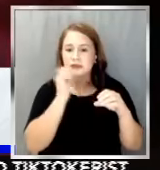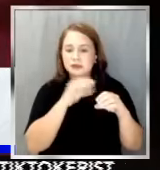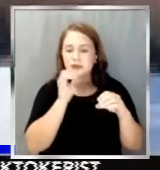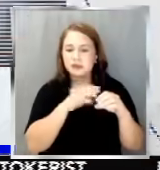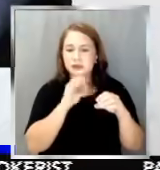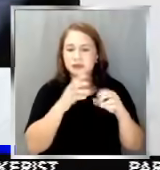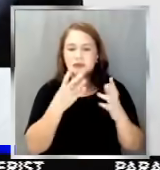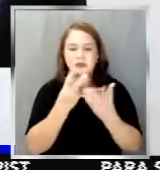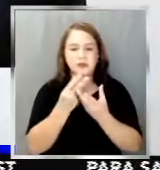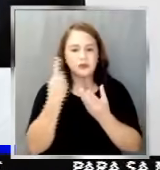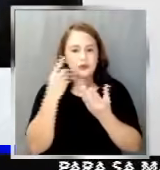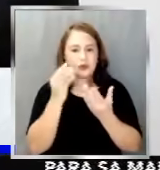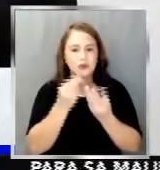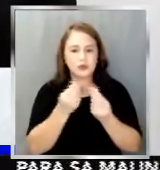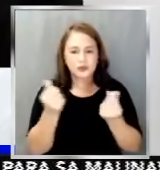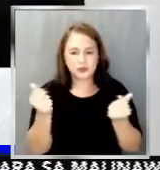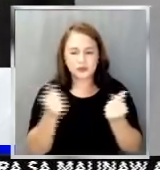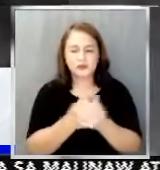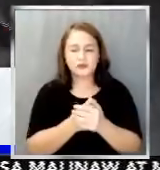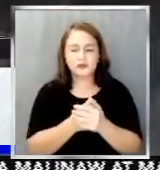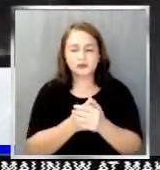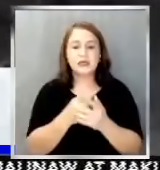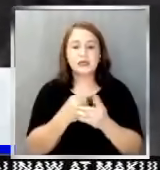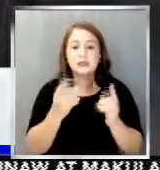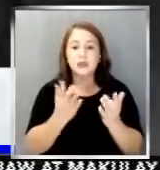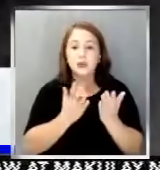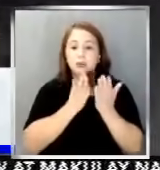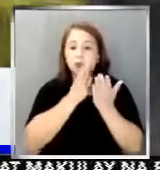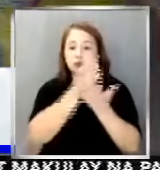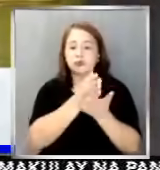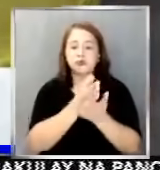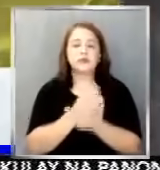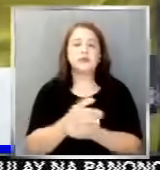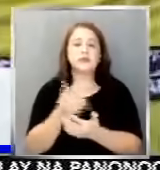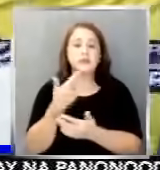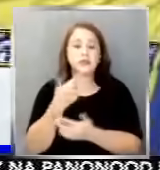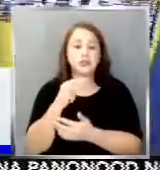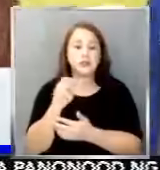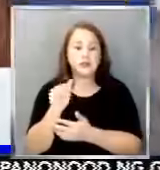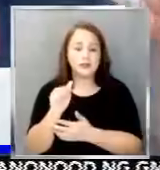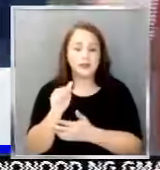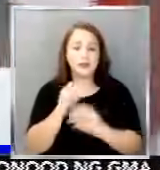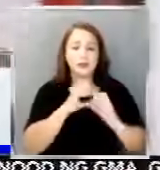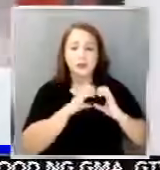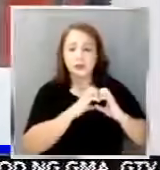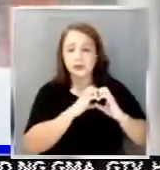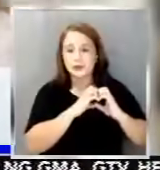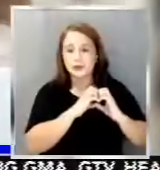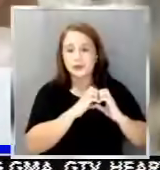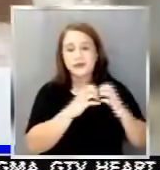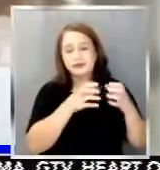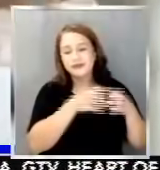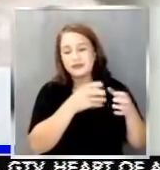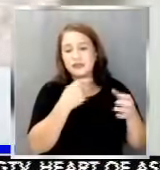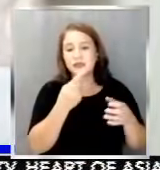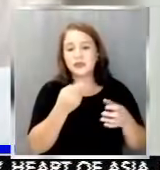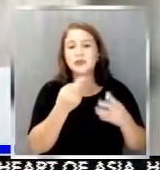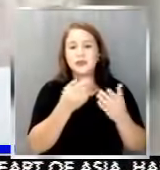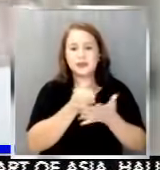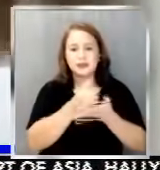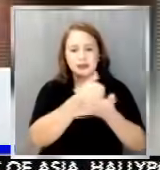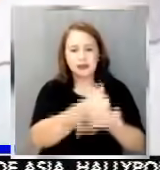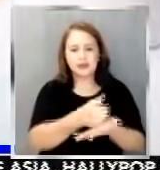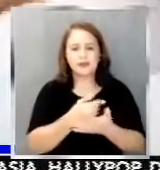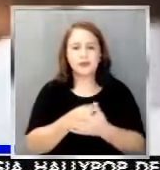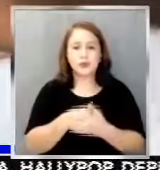pagpapagamot. Kaya lumapit sila sa GMA Kapuso Foundation na agad naman nating tinugunan. Ating pinasuri si